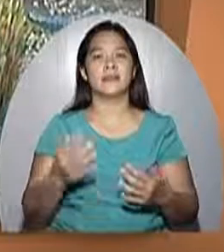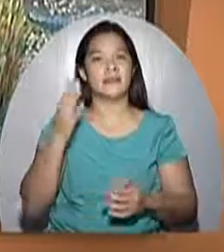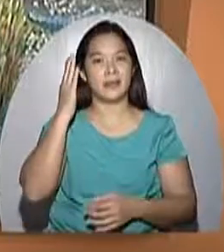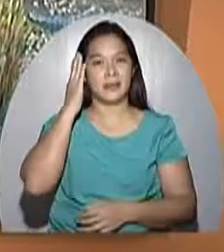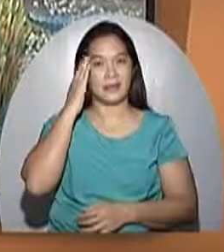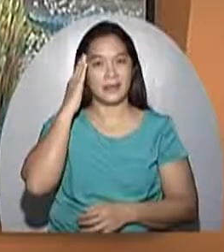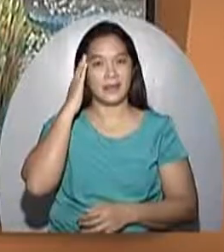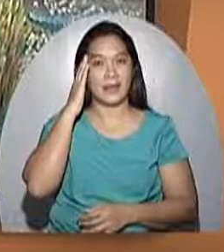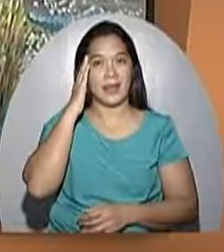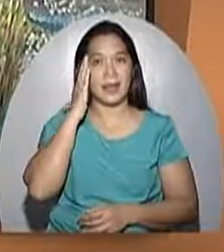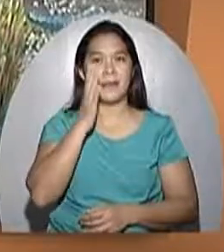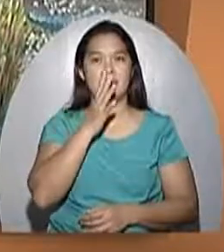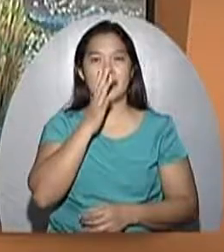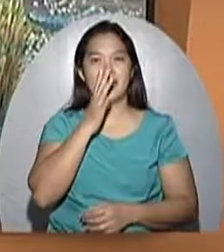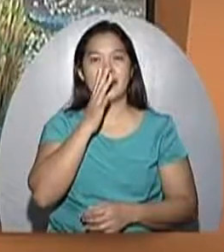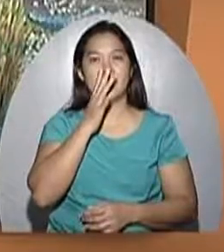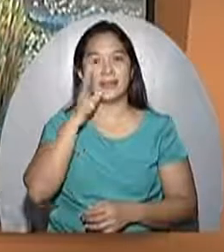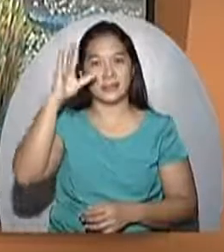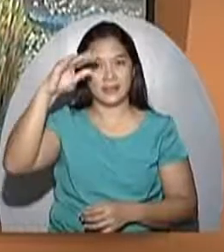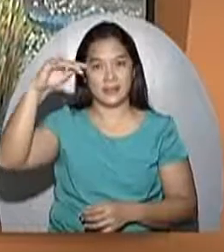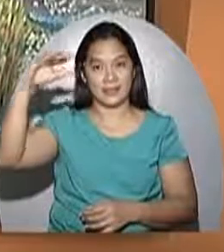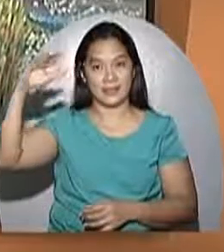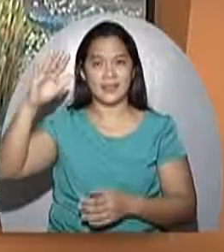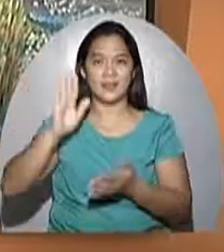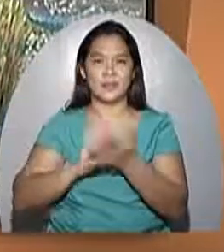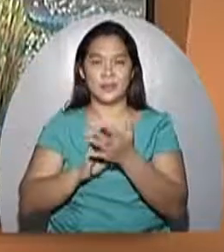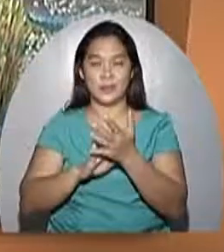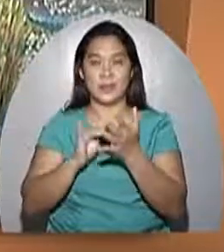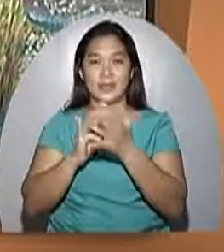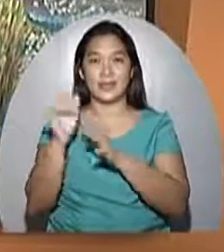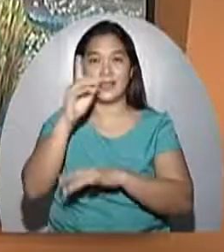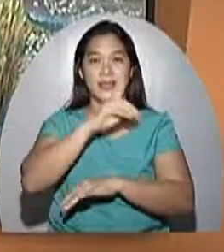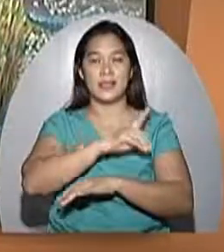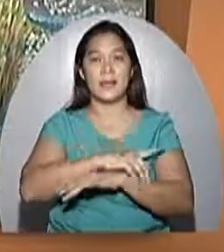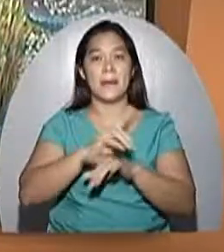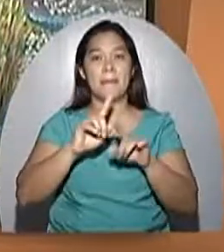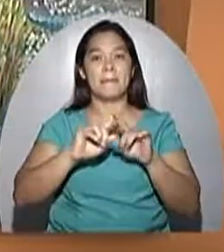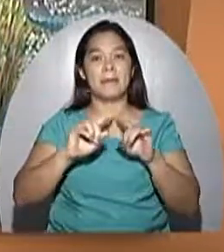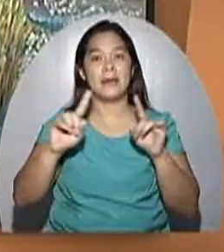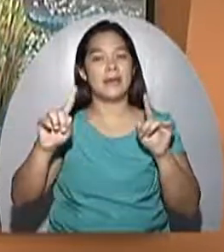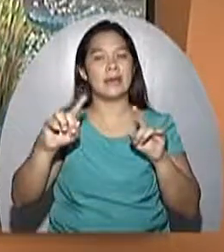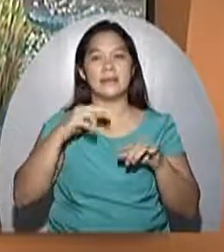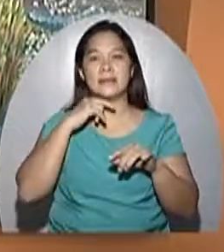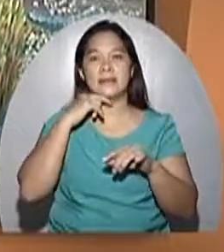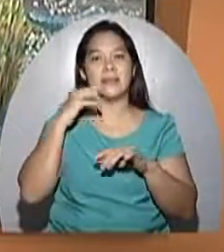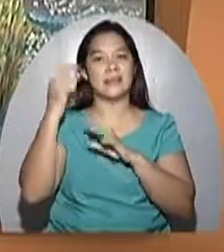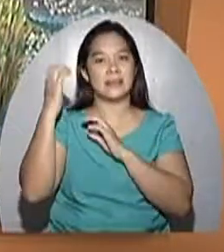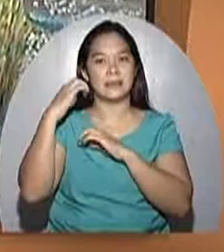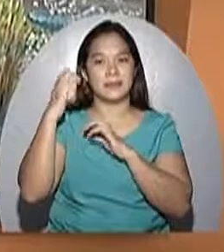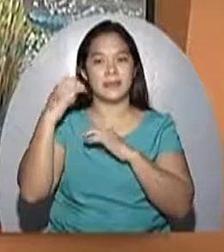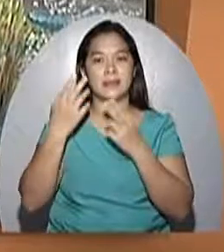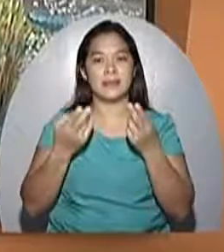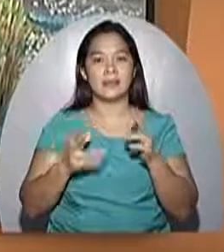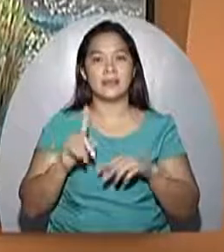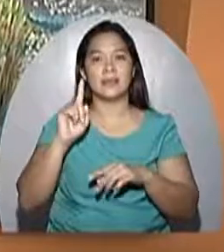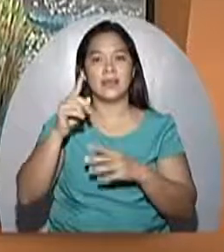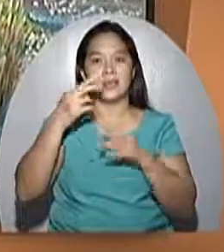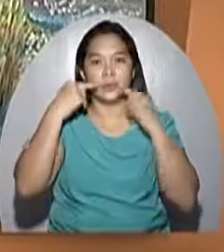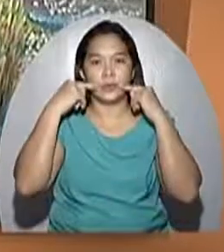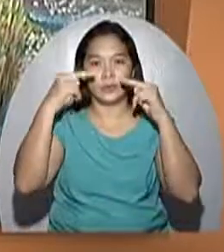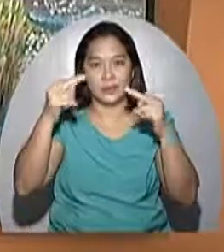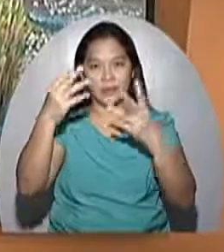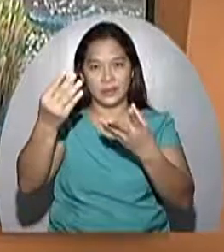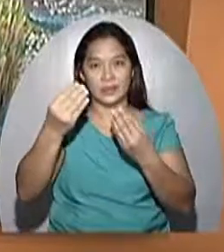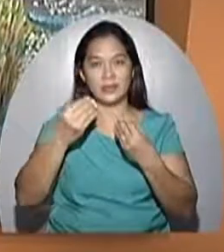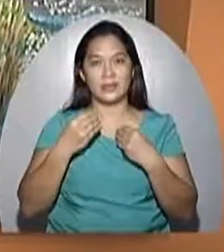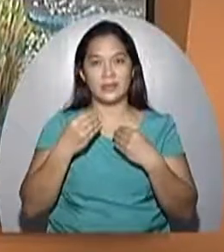Sa pagkakaalam ni Cecilia, nasa paaralan ng kanyang anak noong araw na iyon. Ngunit sa hindi inaasahang pangyayari, isang